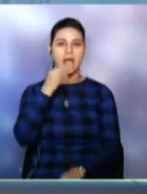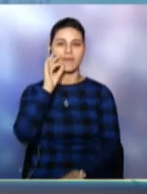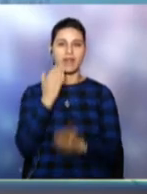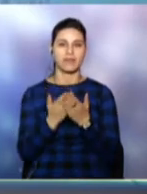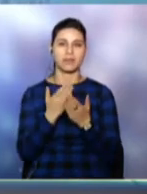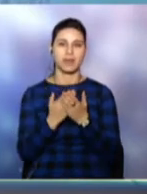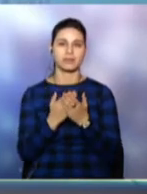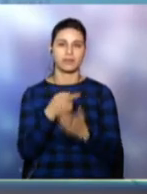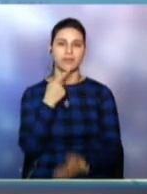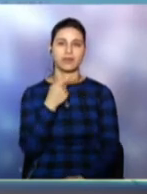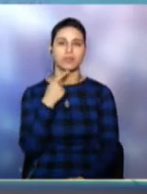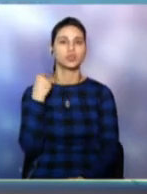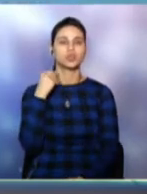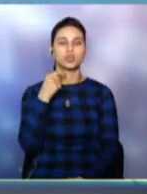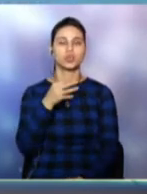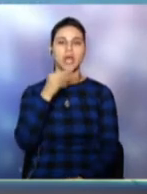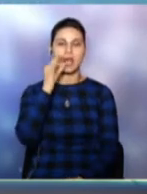როგორც ჩვენ უწოდებთ